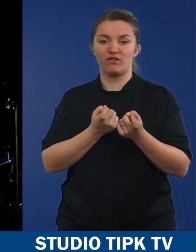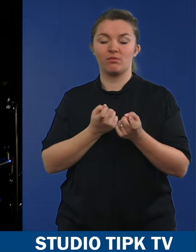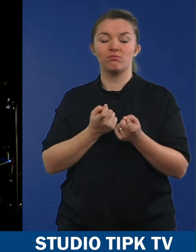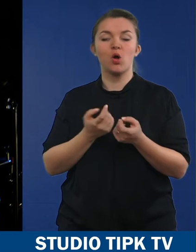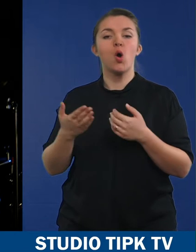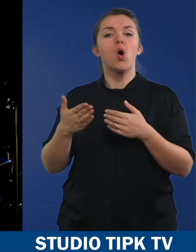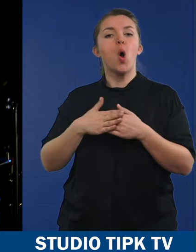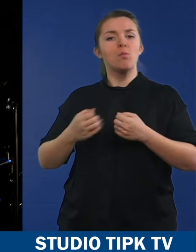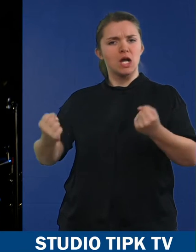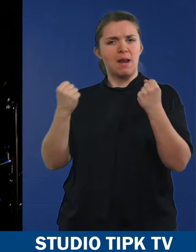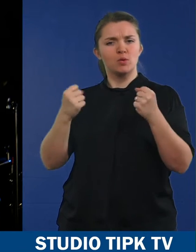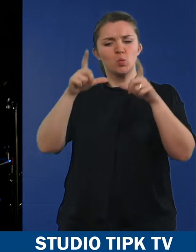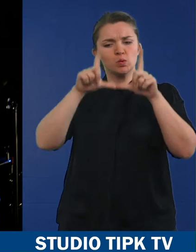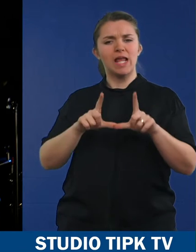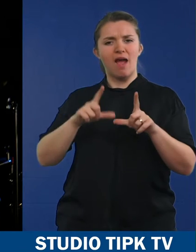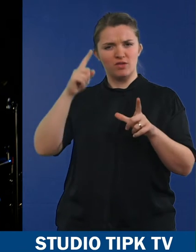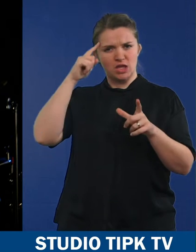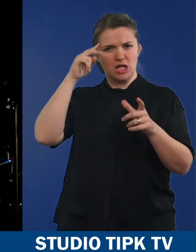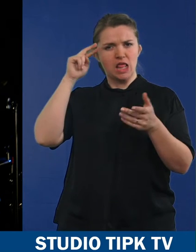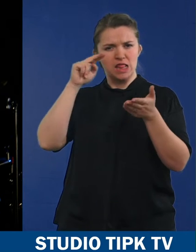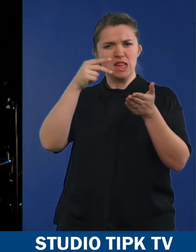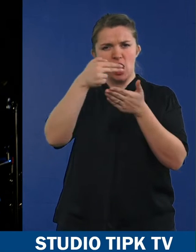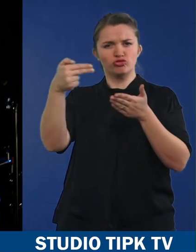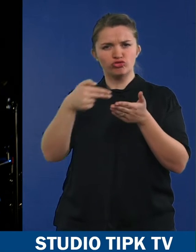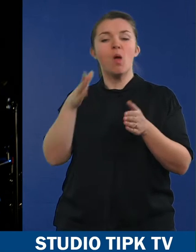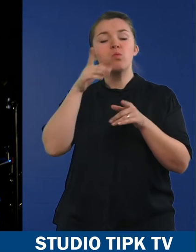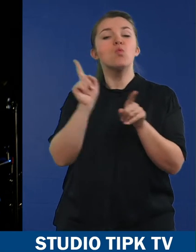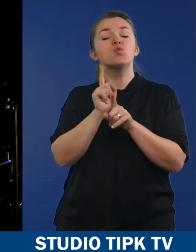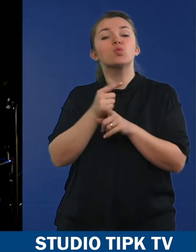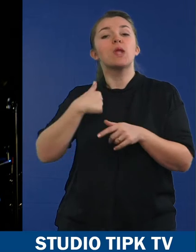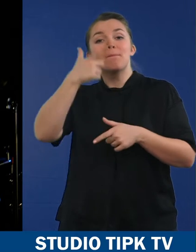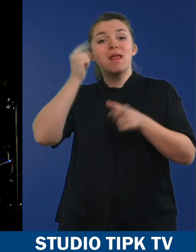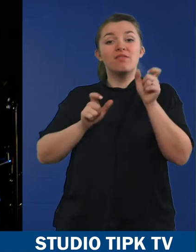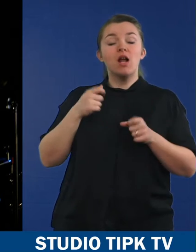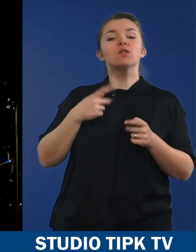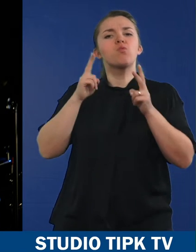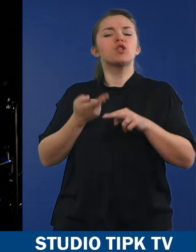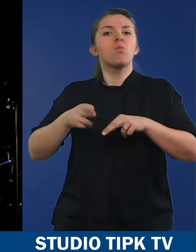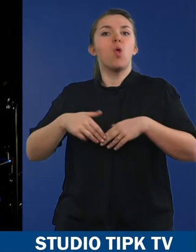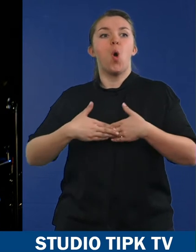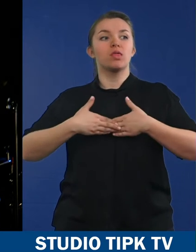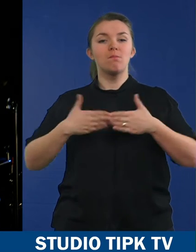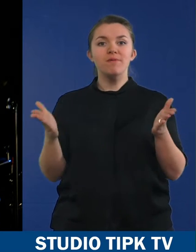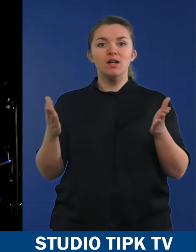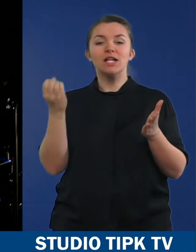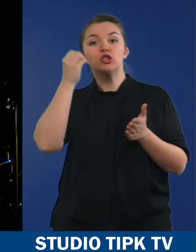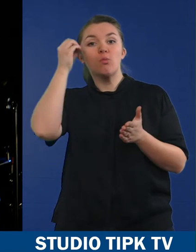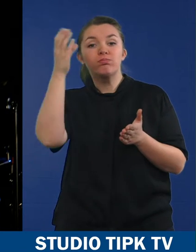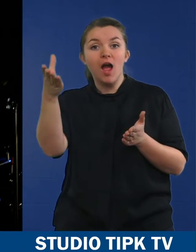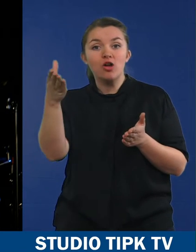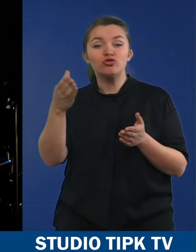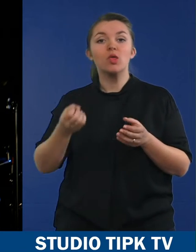Ob krepitvi ustavnih načel bomo tudi njeni prebivalci postali še bolj odprti,